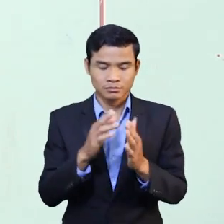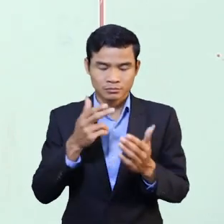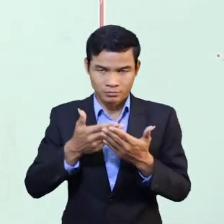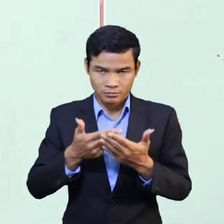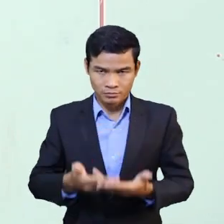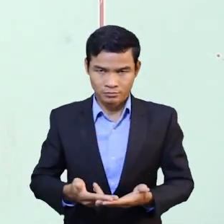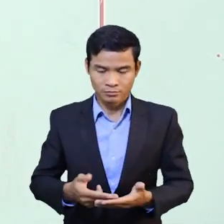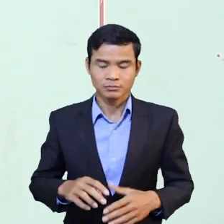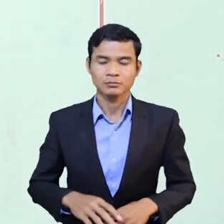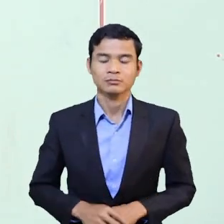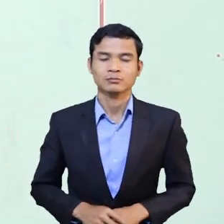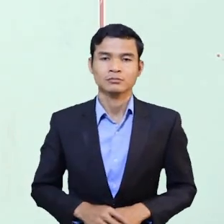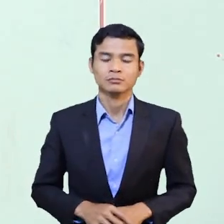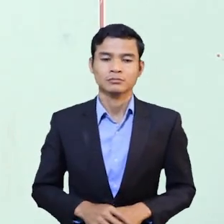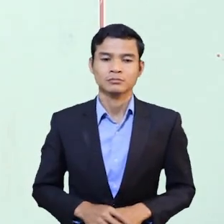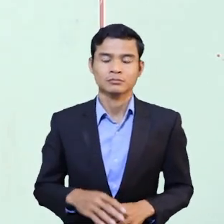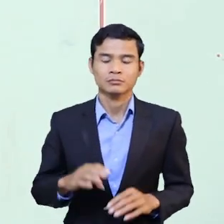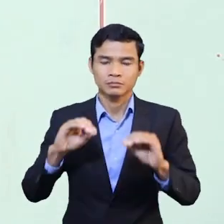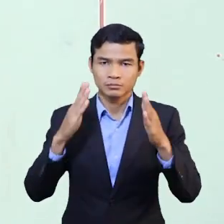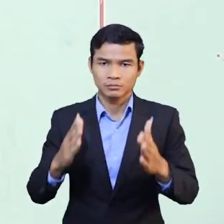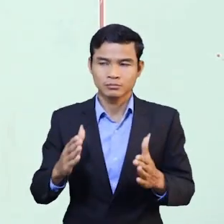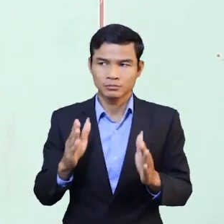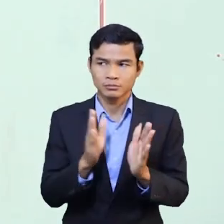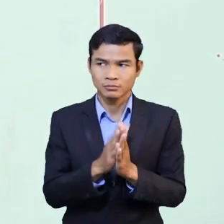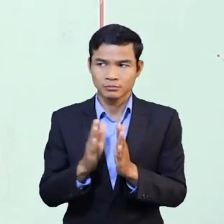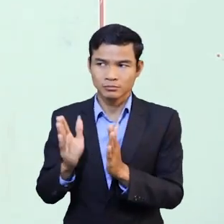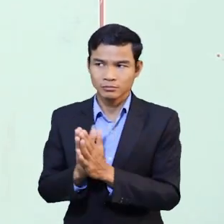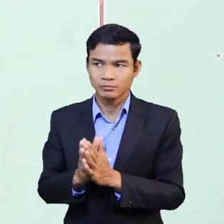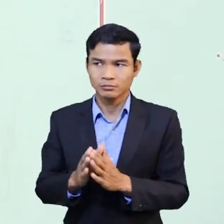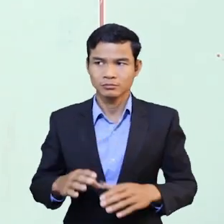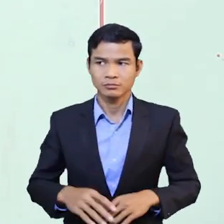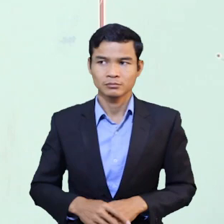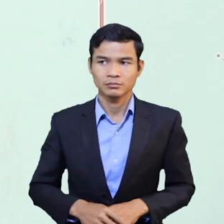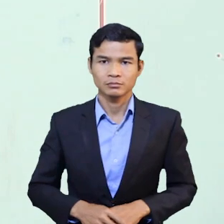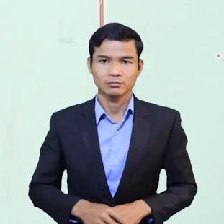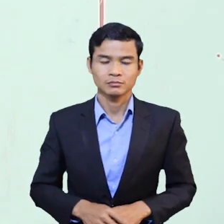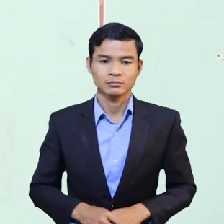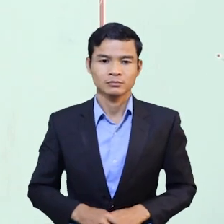ngần chà ta nè cơ rú tẹt đài chùm nôn phần mặt đón con